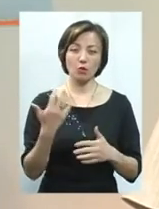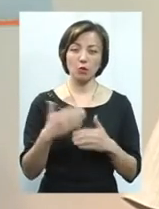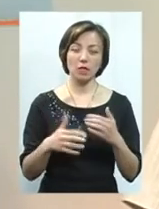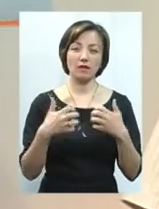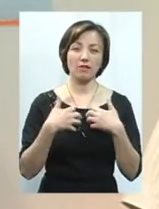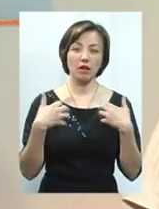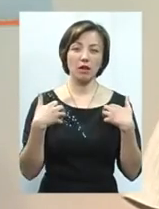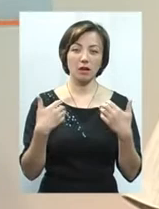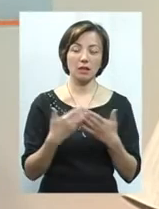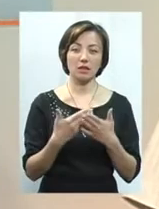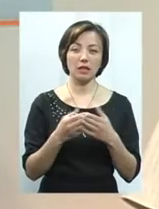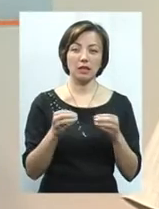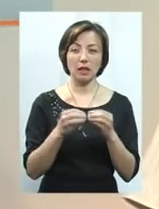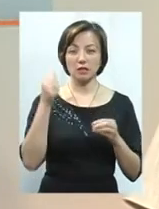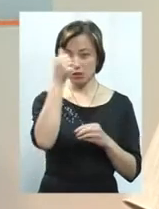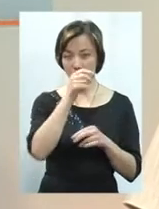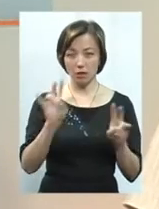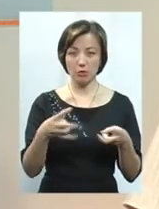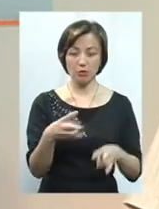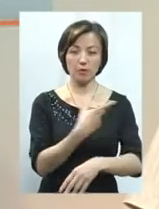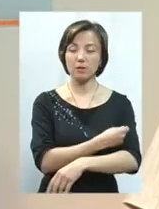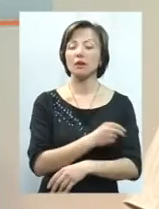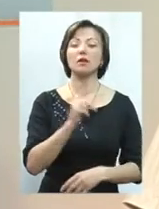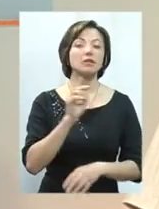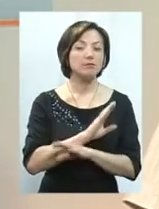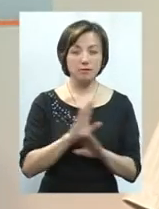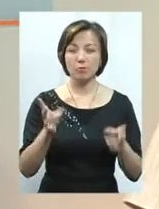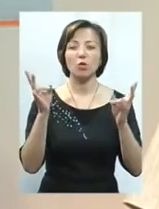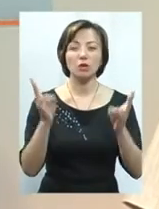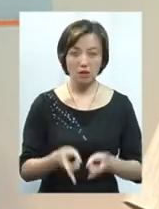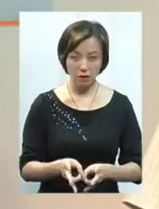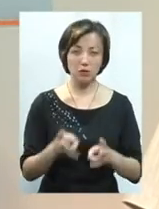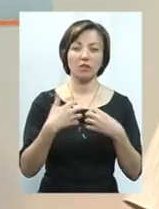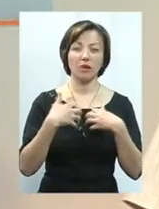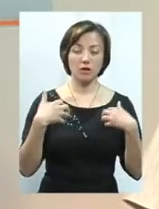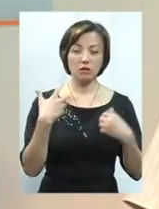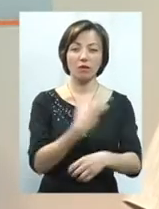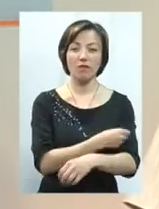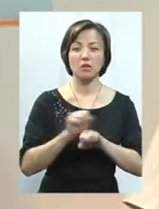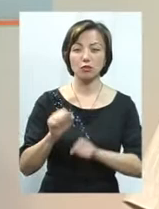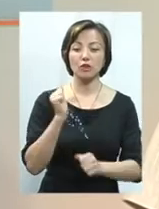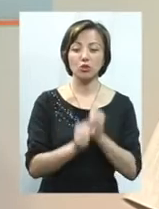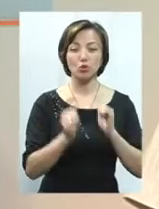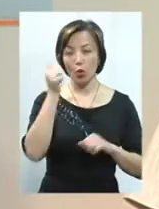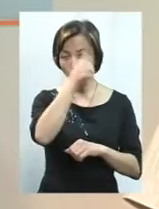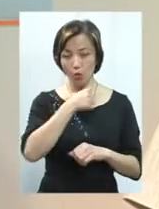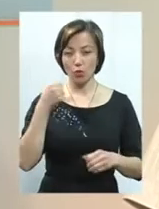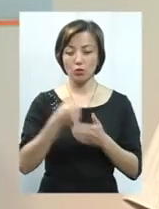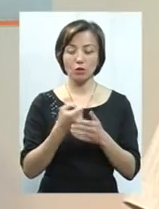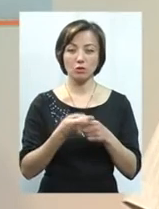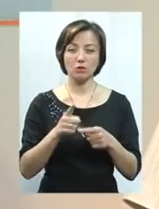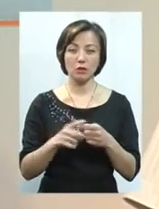тварині 10 років, її не потрібно вакцинувати. Ні в якому разі. Тварину потрібно вакцинувати щороку. До цього